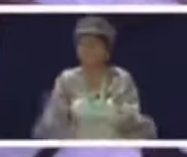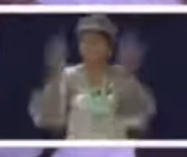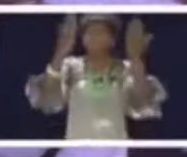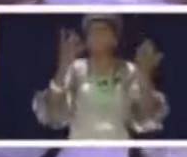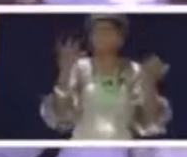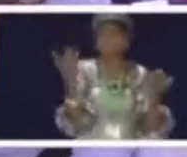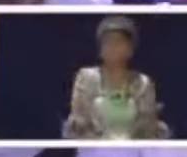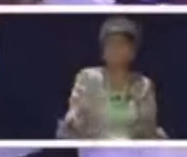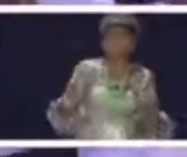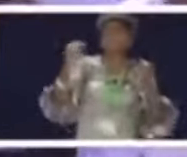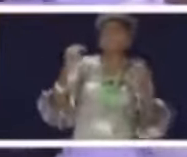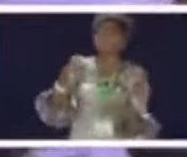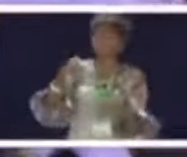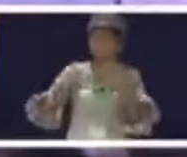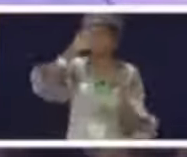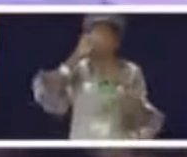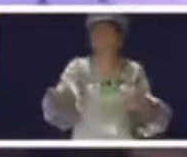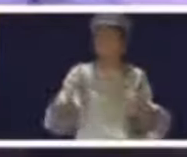sáyà dídá.